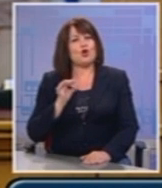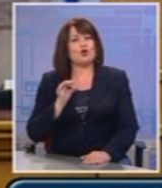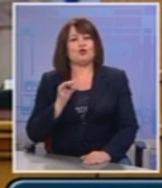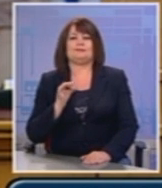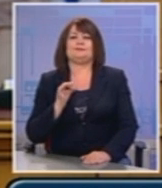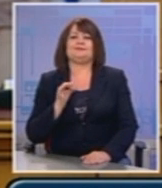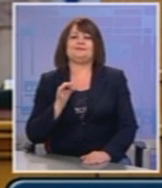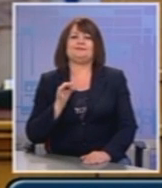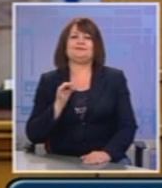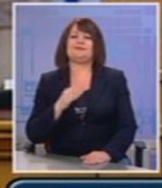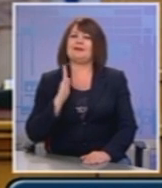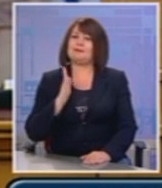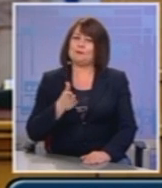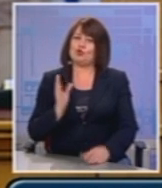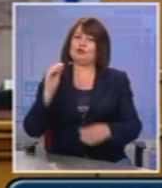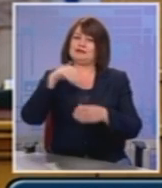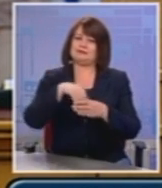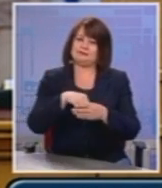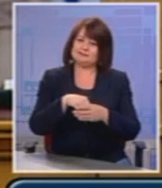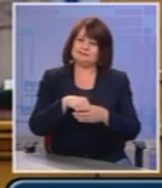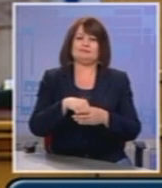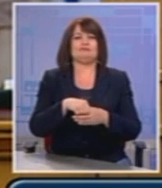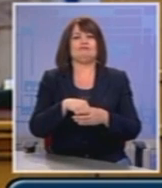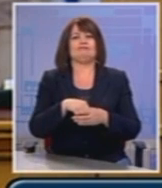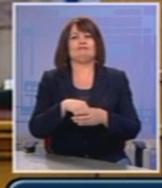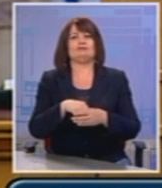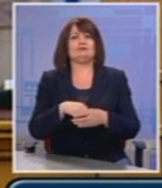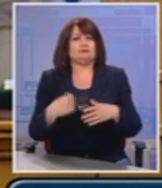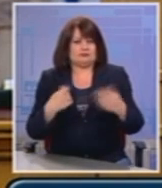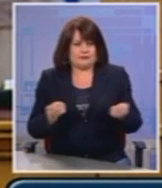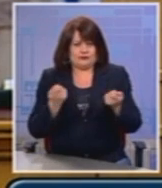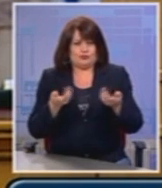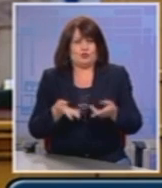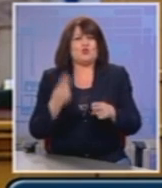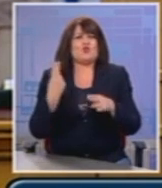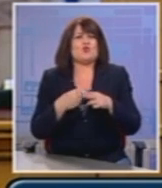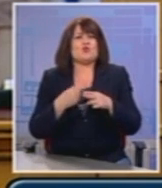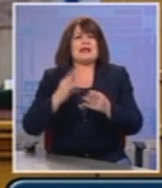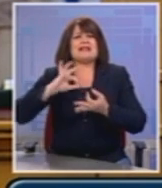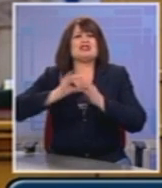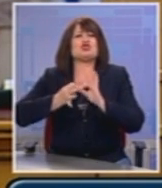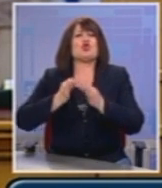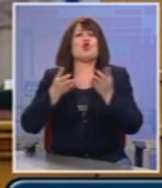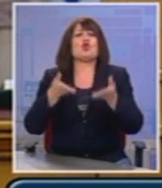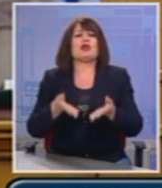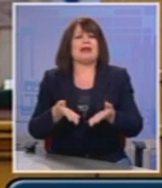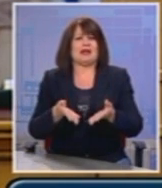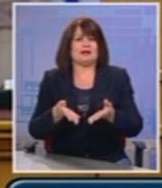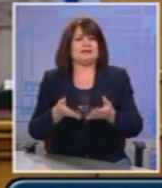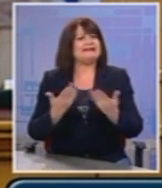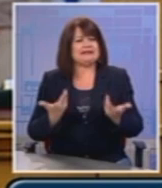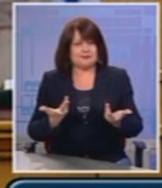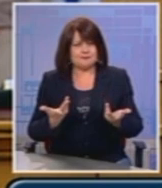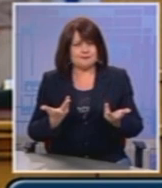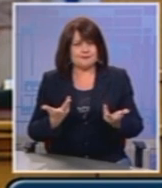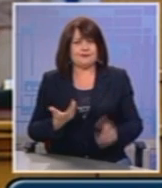διότι μπορώ να συμμετάσχω σε ένα γεγονός ιστορικής σημασίας δηλαδή το γεγονός